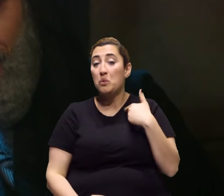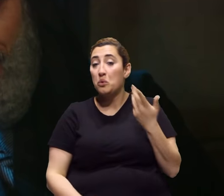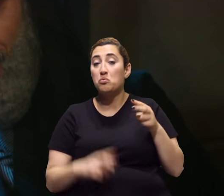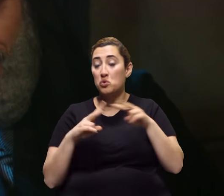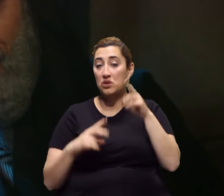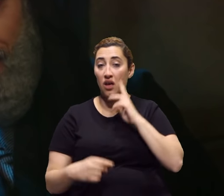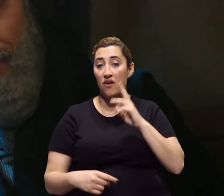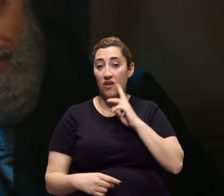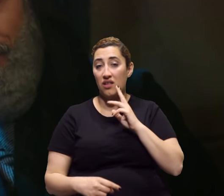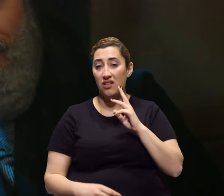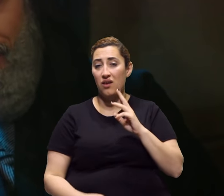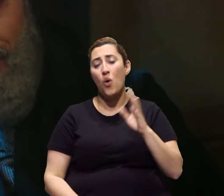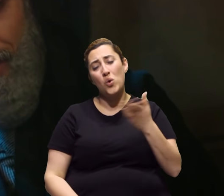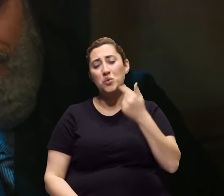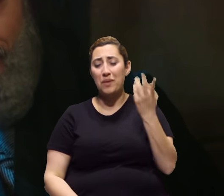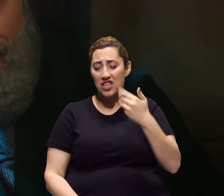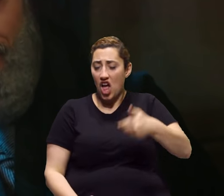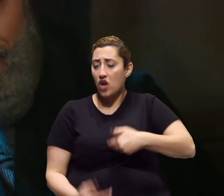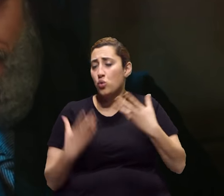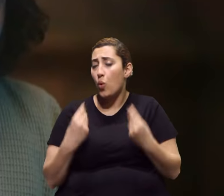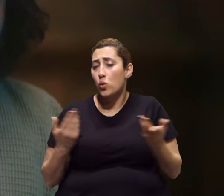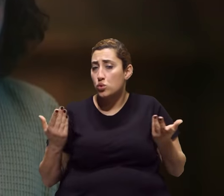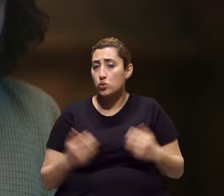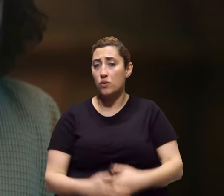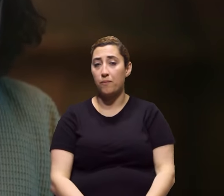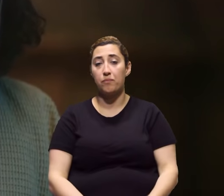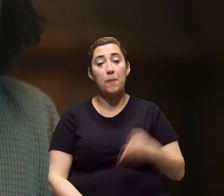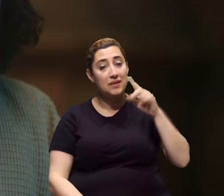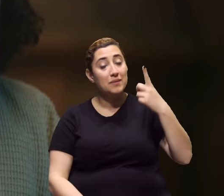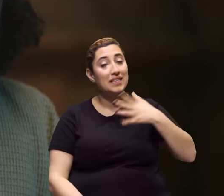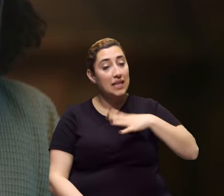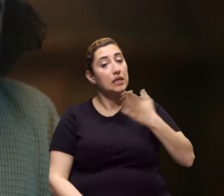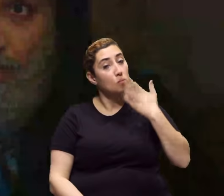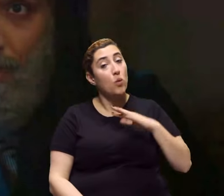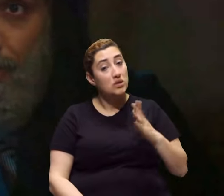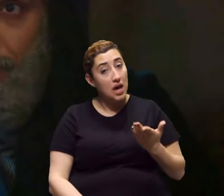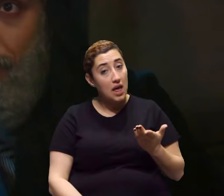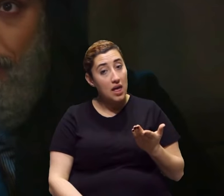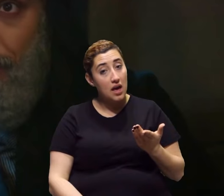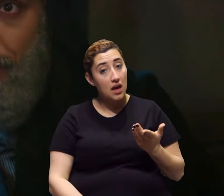efendi. Varsın biraz da aç bekleyiversin. Başkaca bir emriniz yok ise.